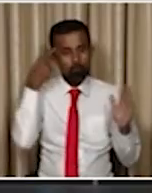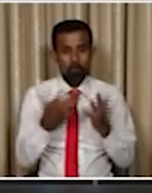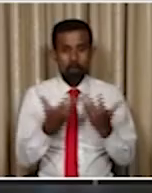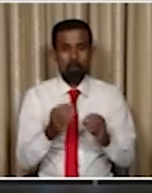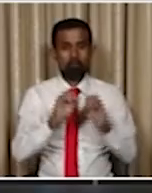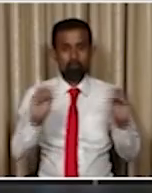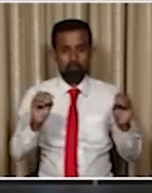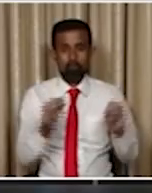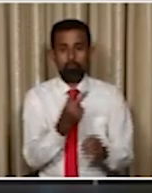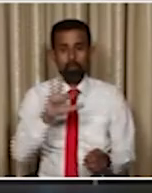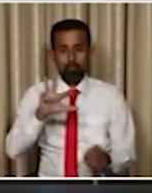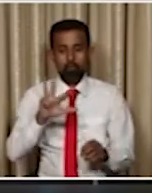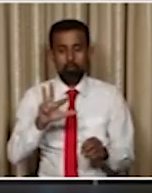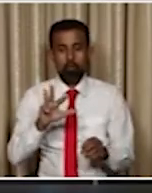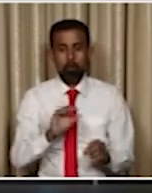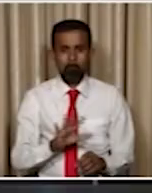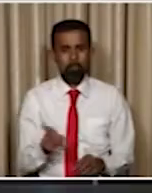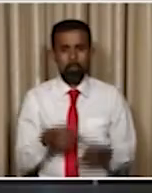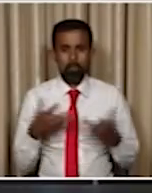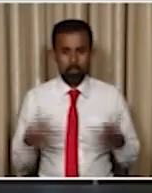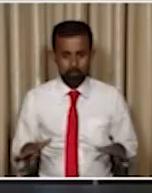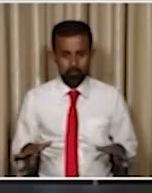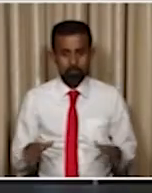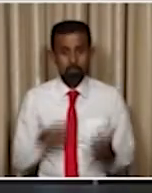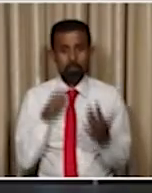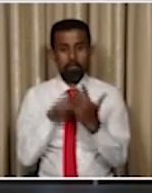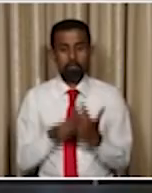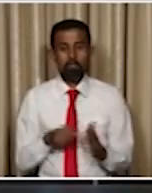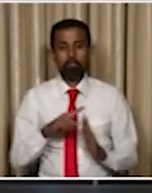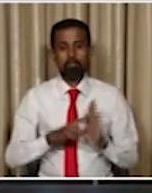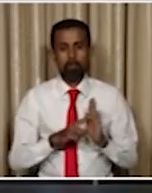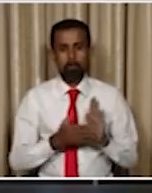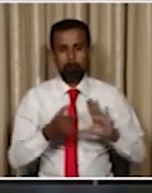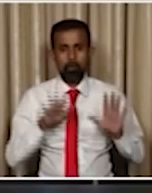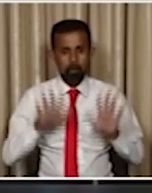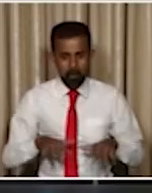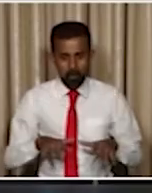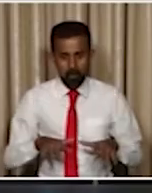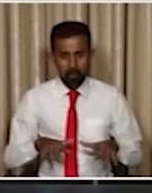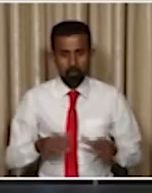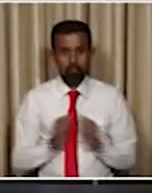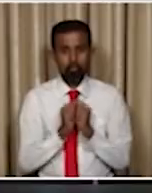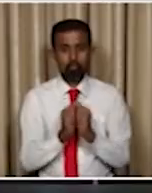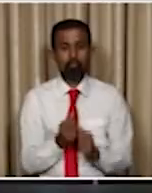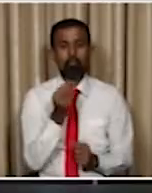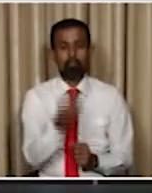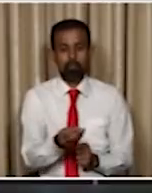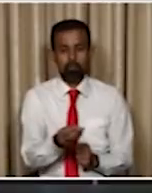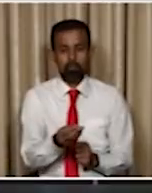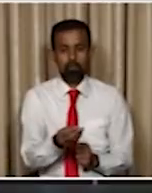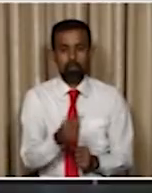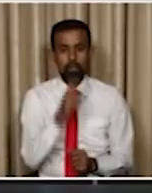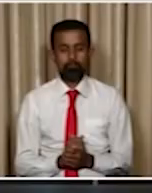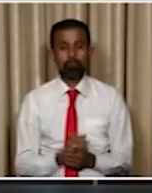දීලා තිනවා. 29 වෙනිදා ආරම්භ කළා 5 වෙනිදා අවසන් කළා. අපේ ඉලක්කය තමයි ජූනි මාසෙ මැයි මාසෙ අවසන් වෙනකොට ඒ පත්වීම් ටික දෙන්න. කවුරු හරි උසාවි